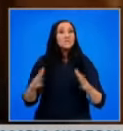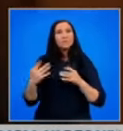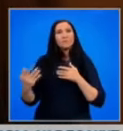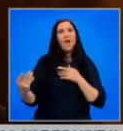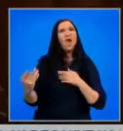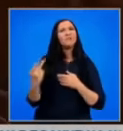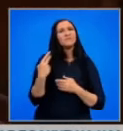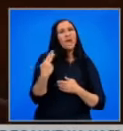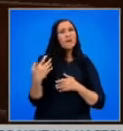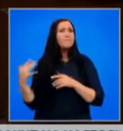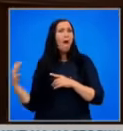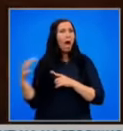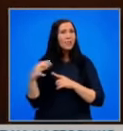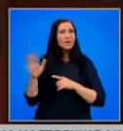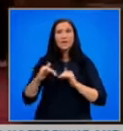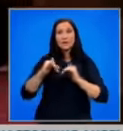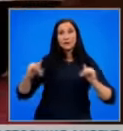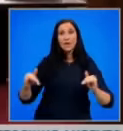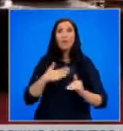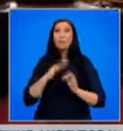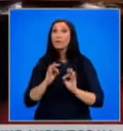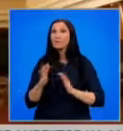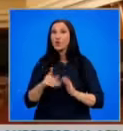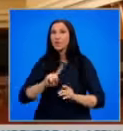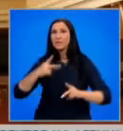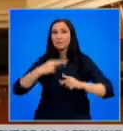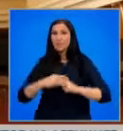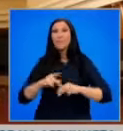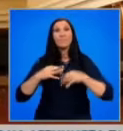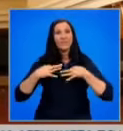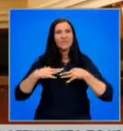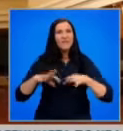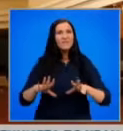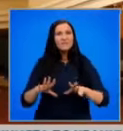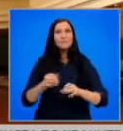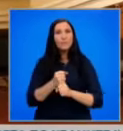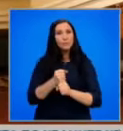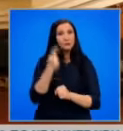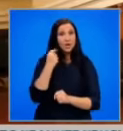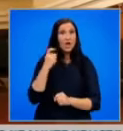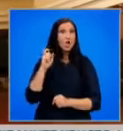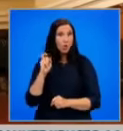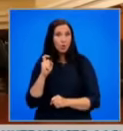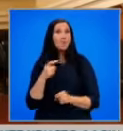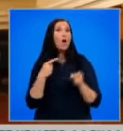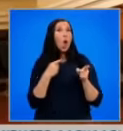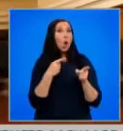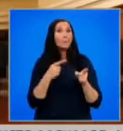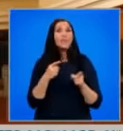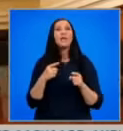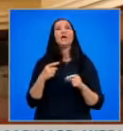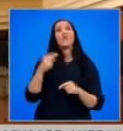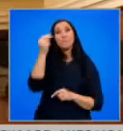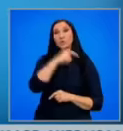атаки след разцеплението на Има такъв народ не спират. Независим депутат от вчера, Георги Георгиев обвини в ефира на БНТ